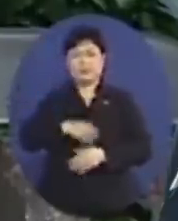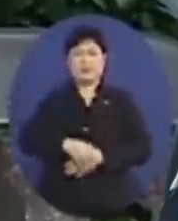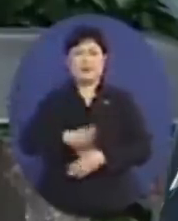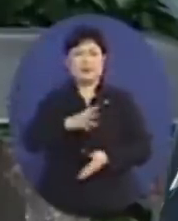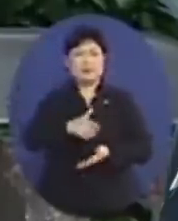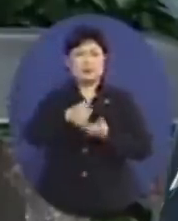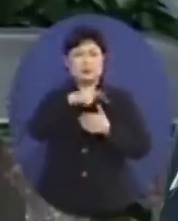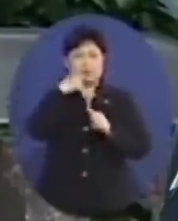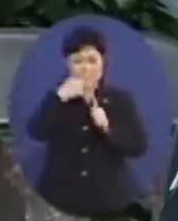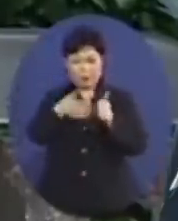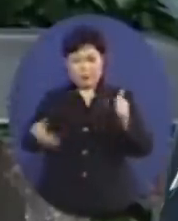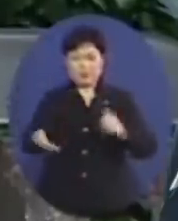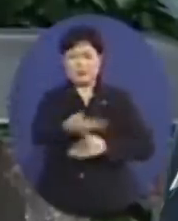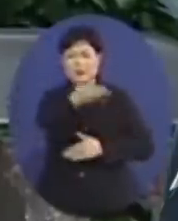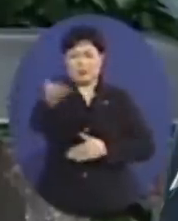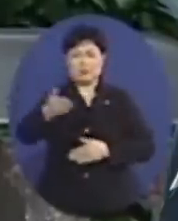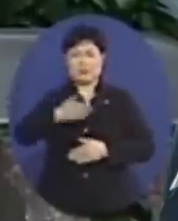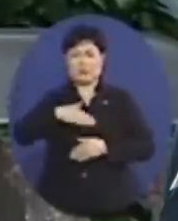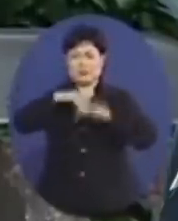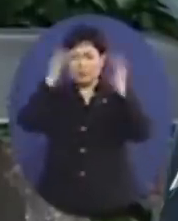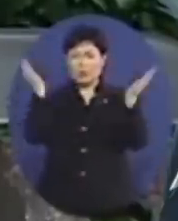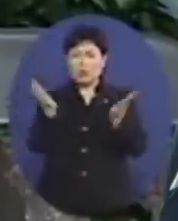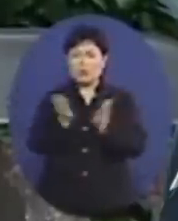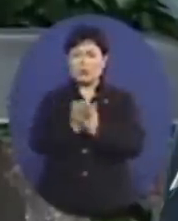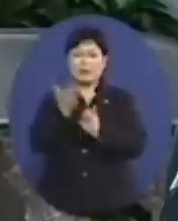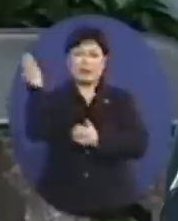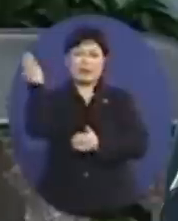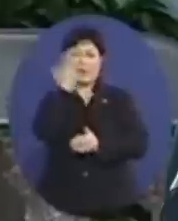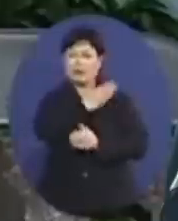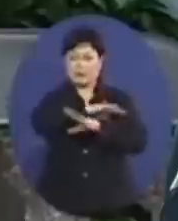주의 보혈이 여러분과 나를 다 청산해버린 것입니다.